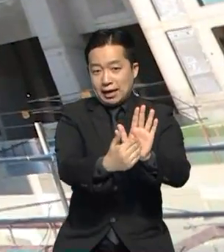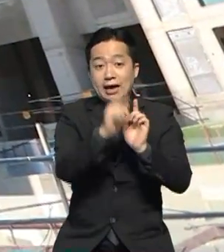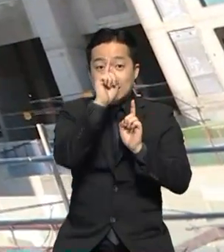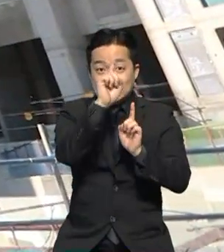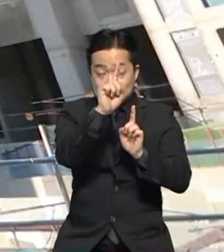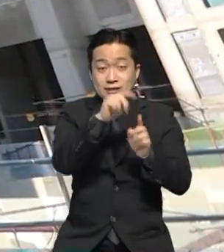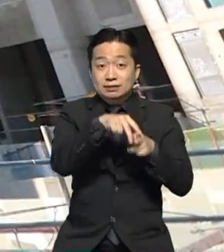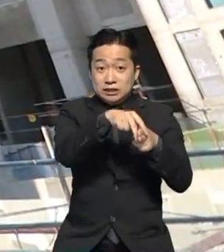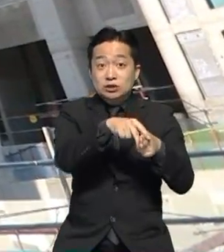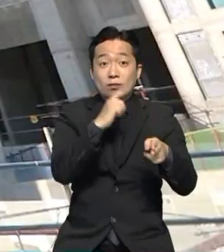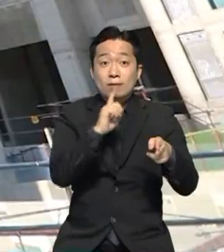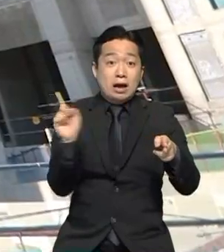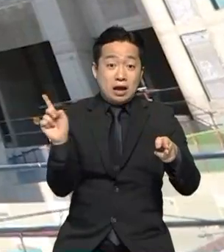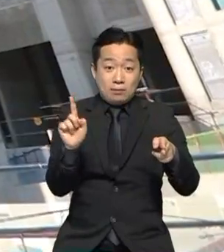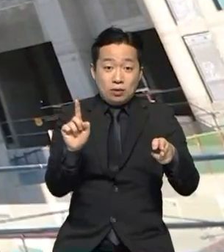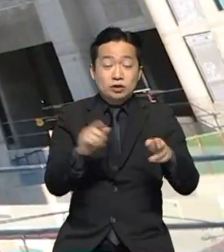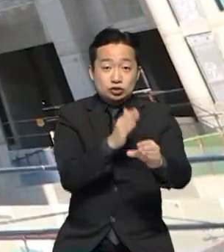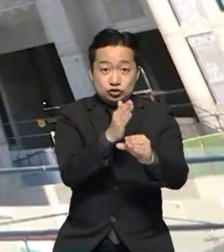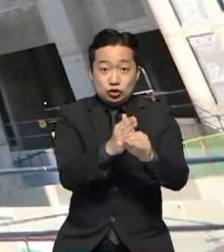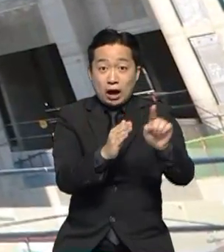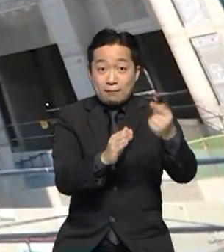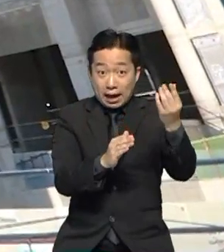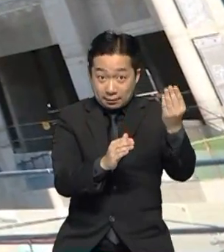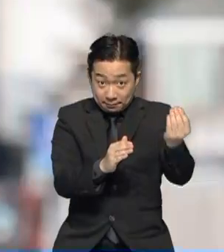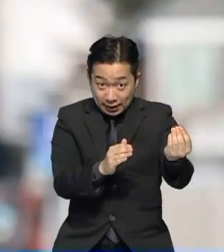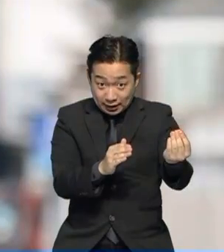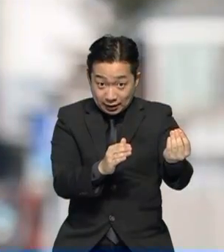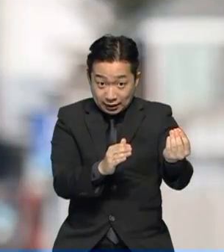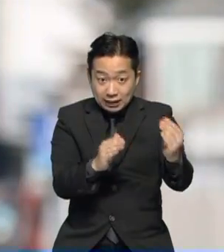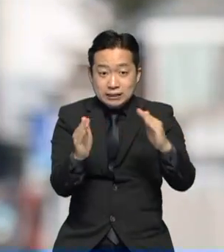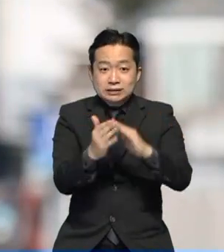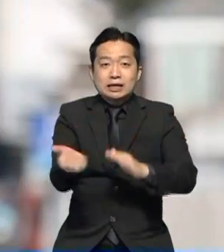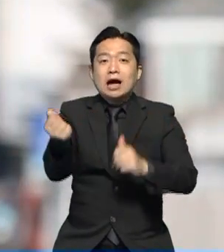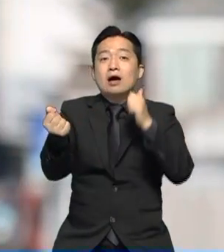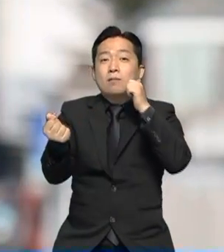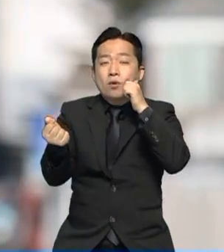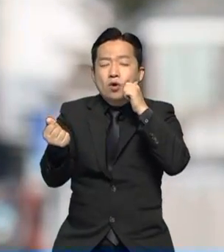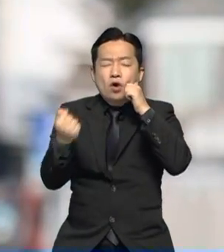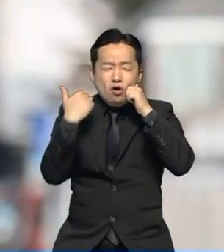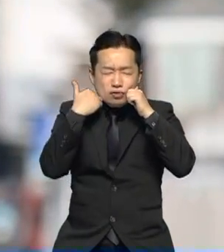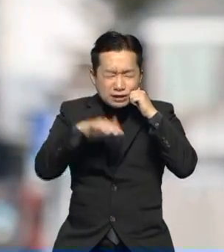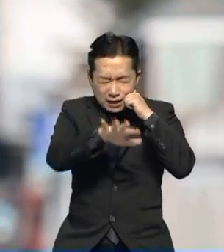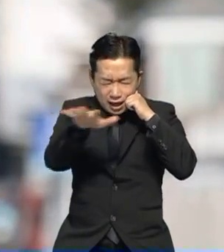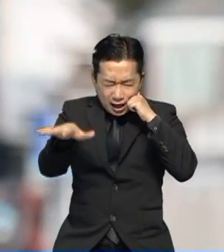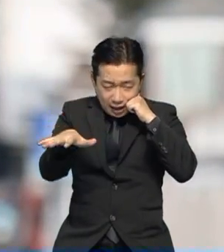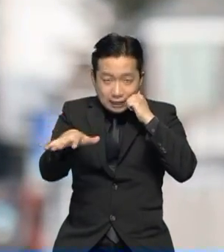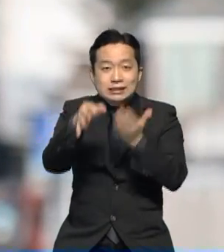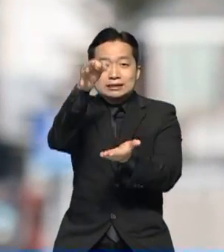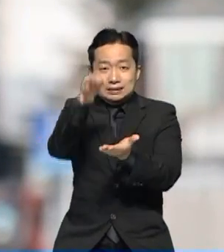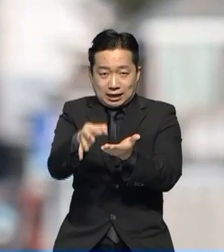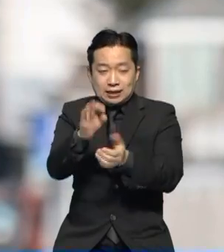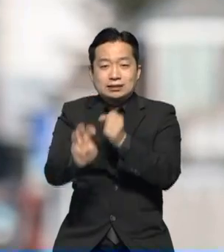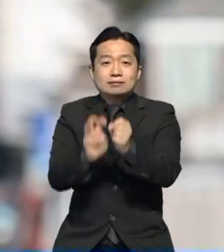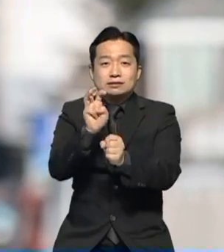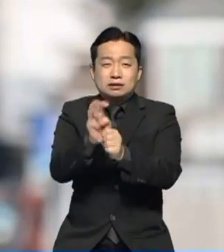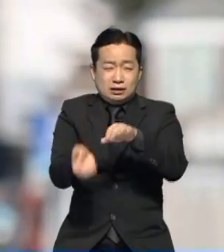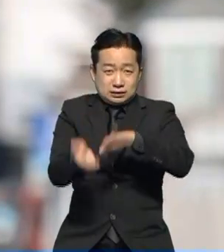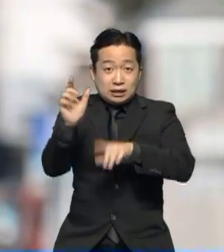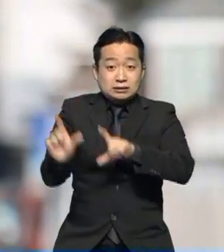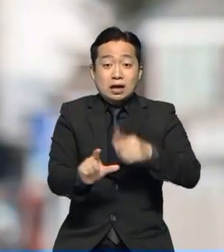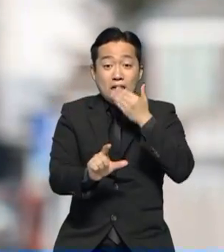이재명 민주당 후보의 공약은 그중 100만 호를 무주택자 누구나 저렴한 임대료로 30년 넘게 살 수